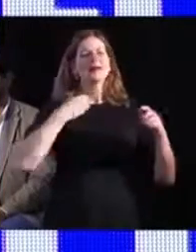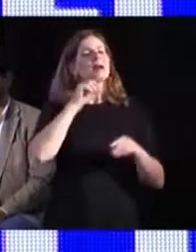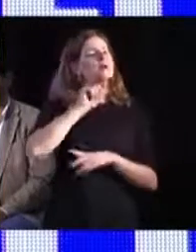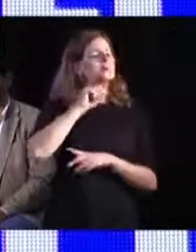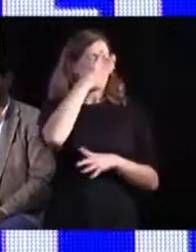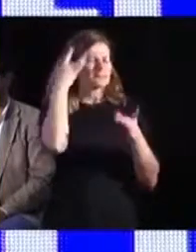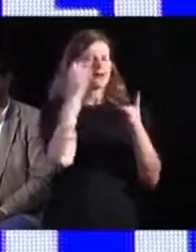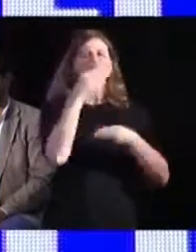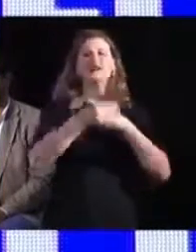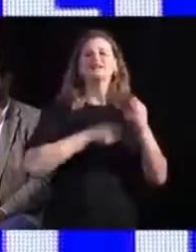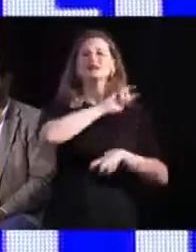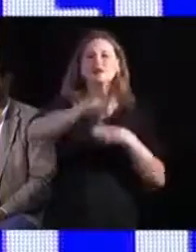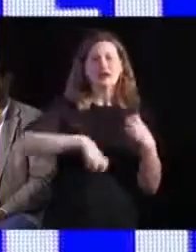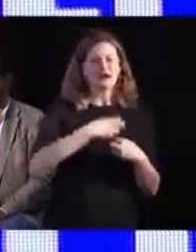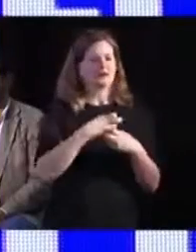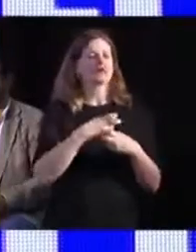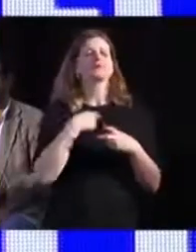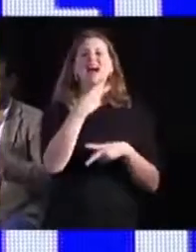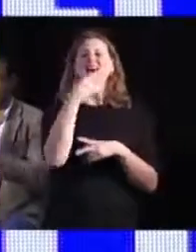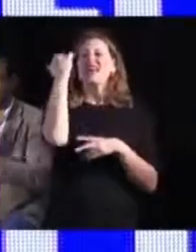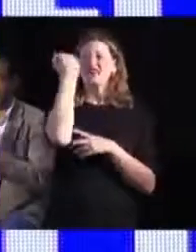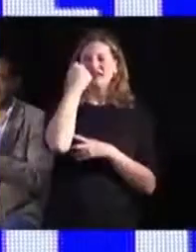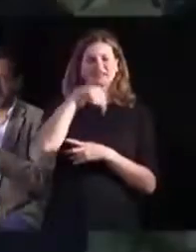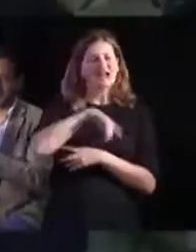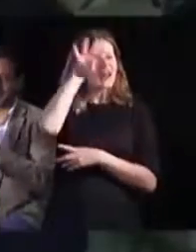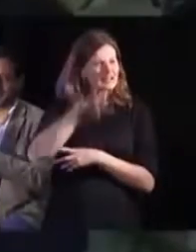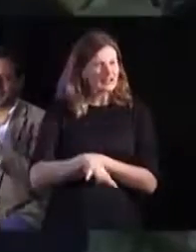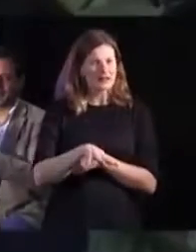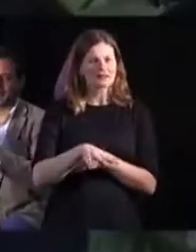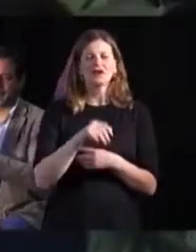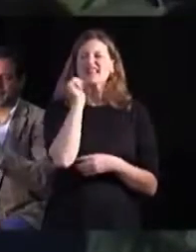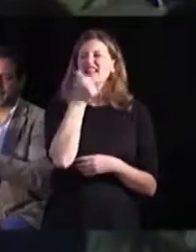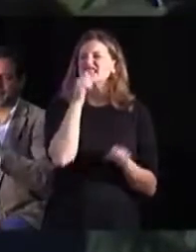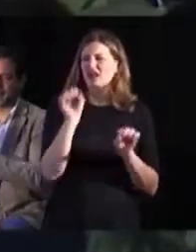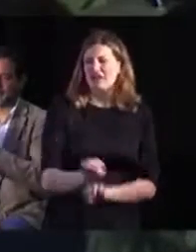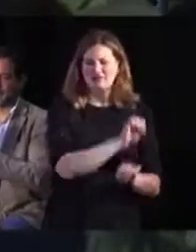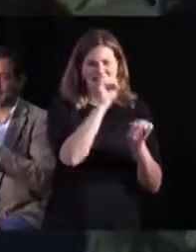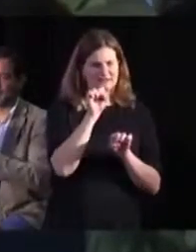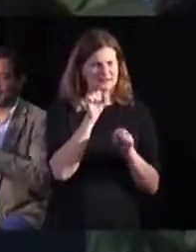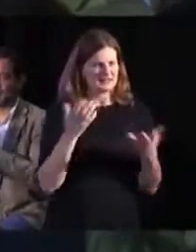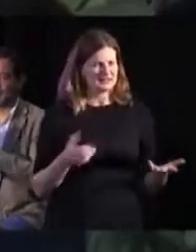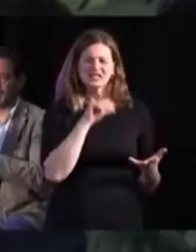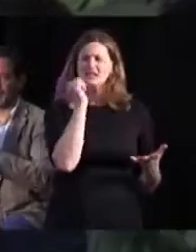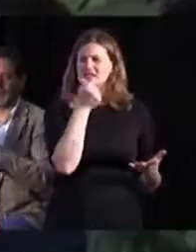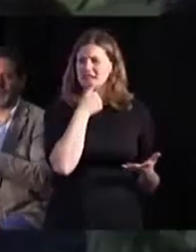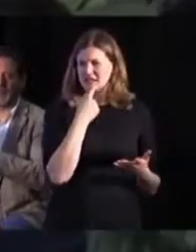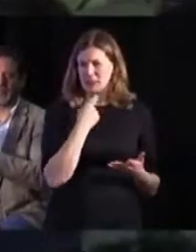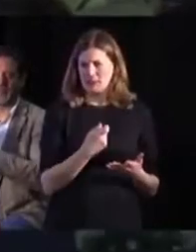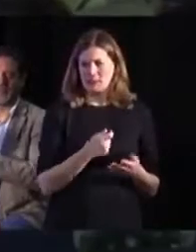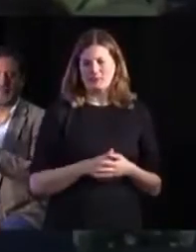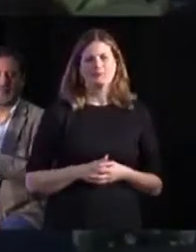reforma fiscal justa a Catalunya quan Esquerra ni el PDeCAT la volen fer? Qui? Qui?